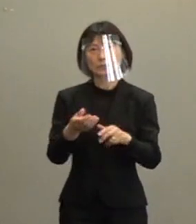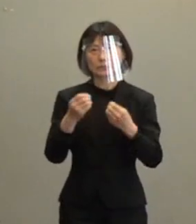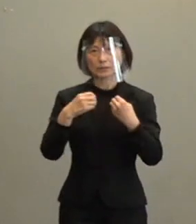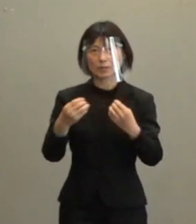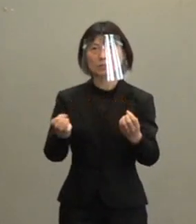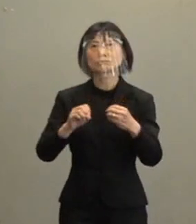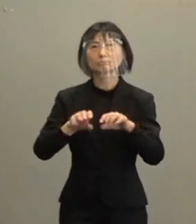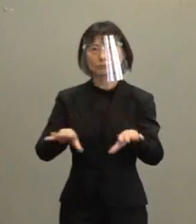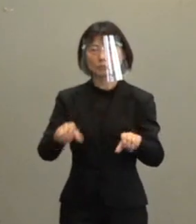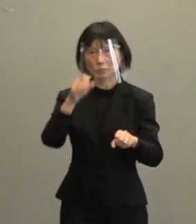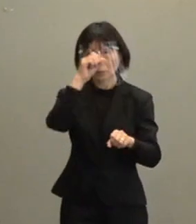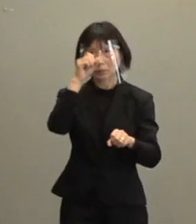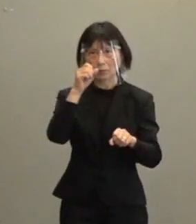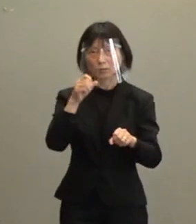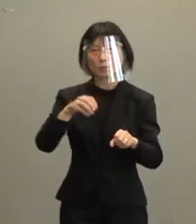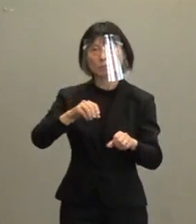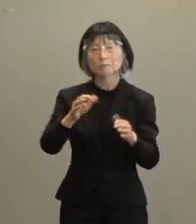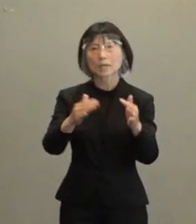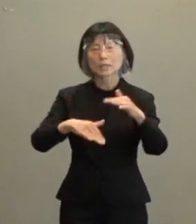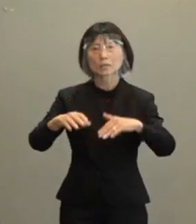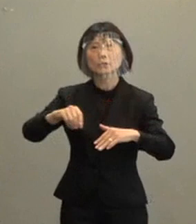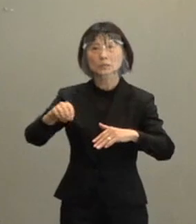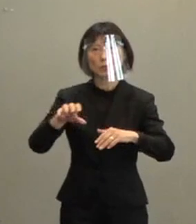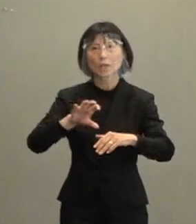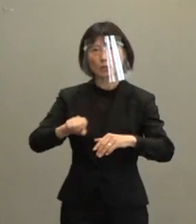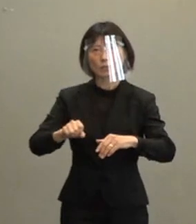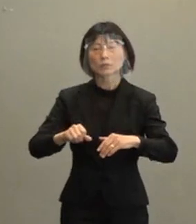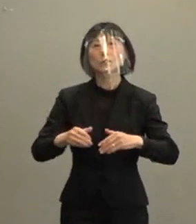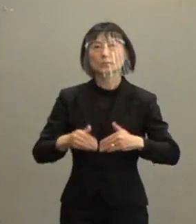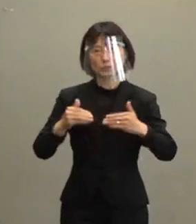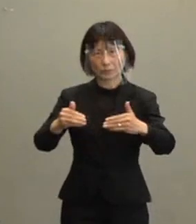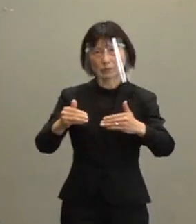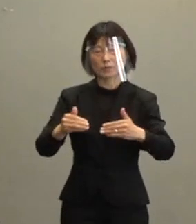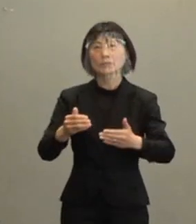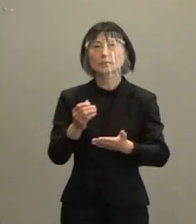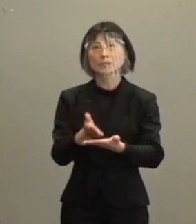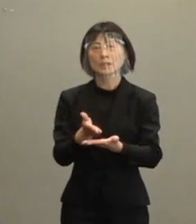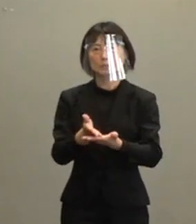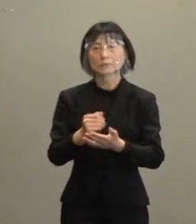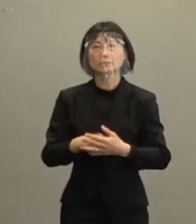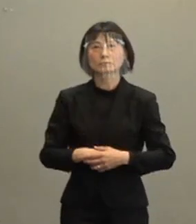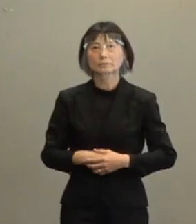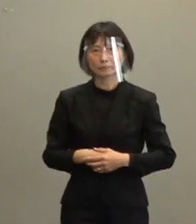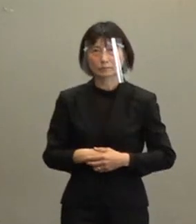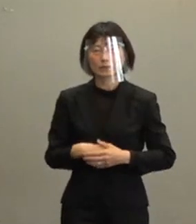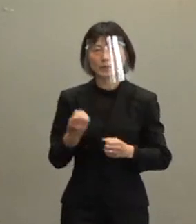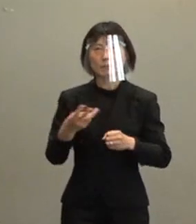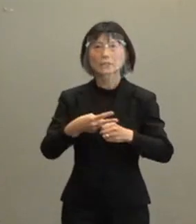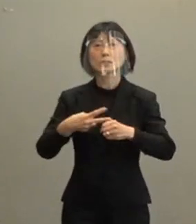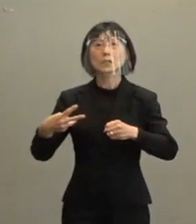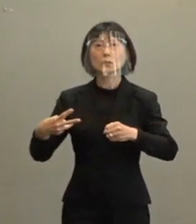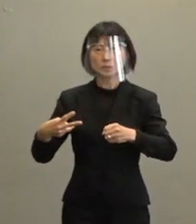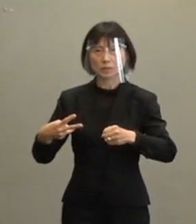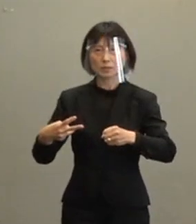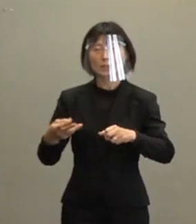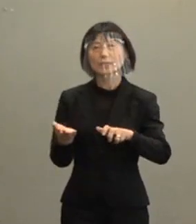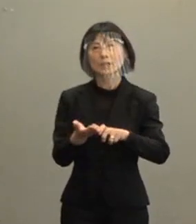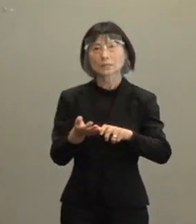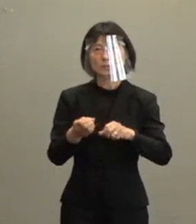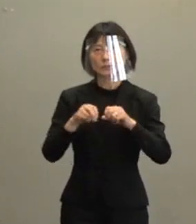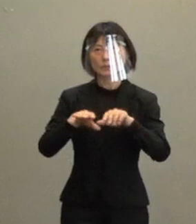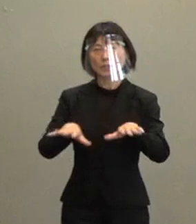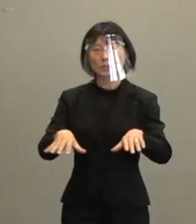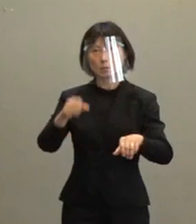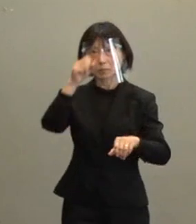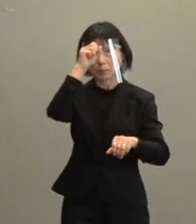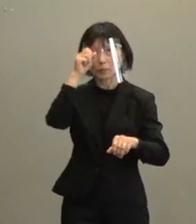かる埋却地の確保促進について提案をいたしました。本県では令和2年度に家畜伝染病